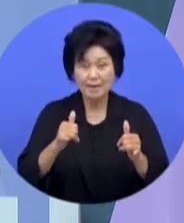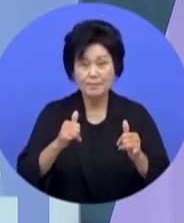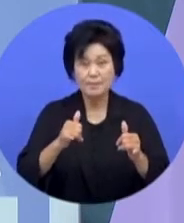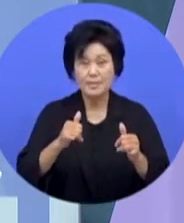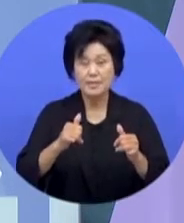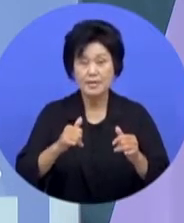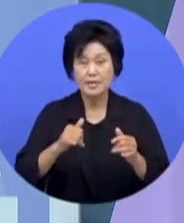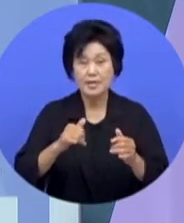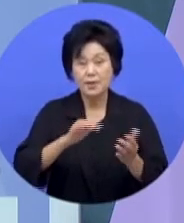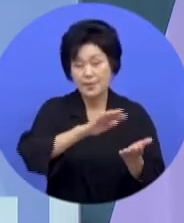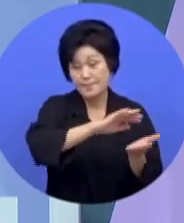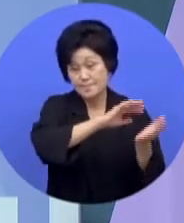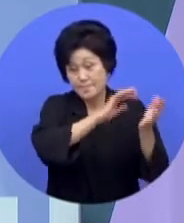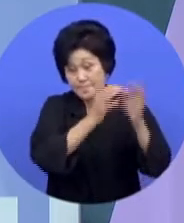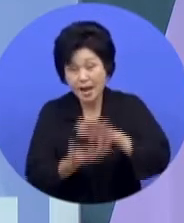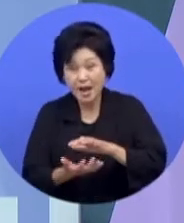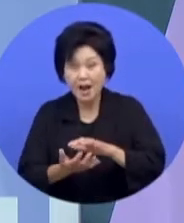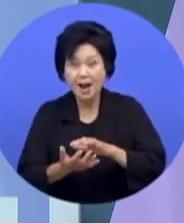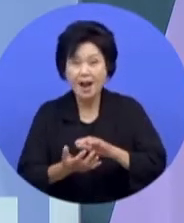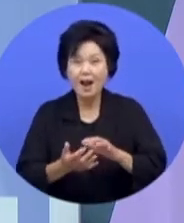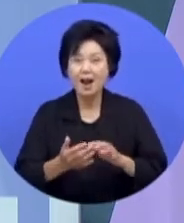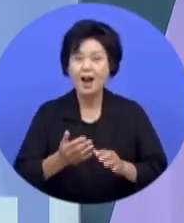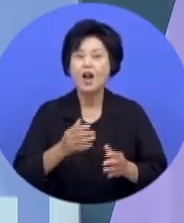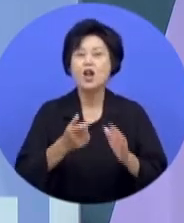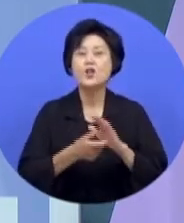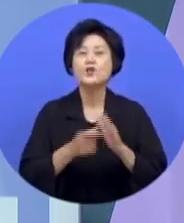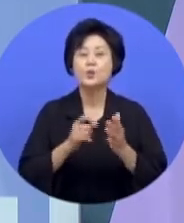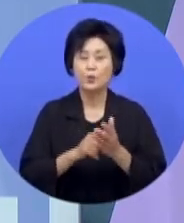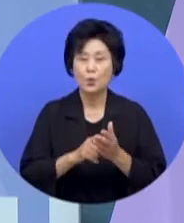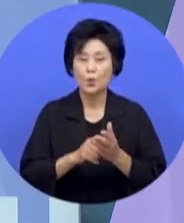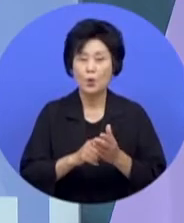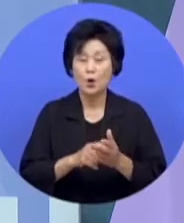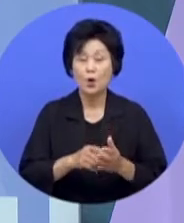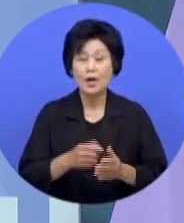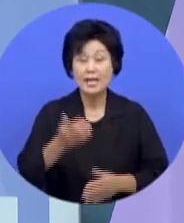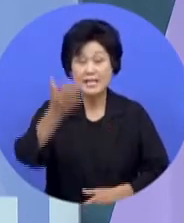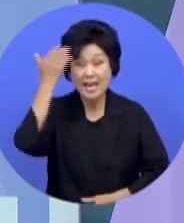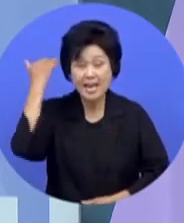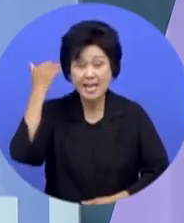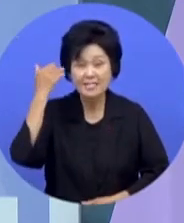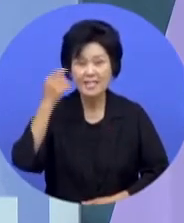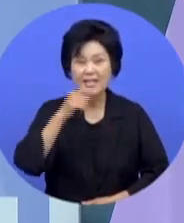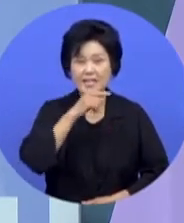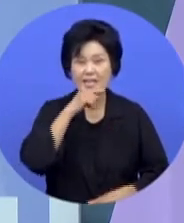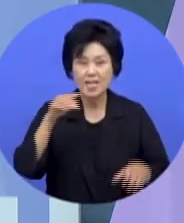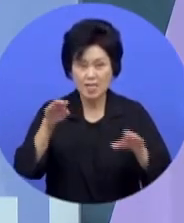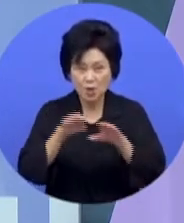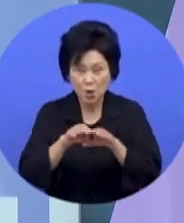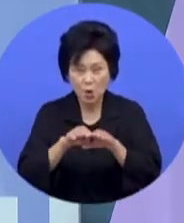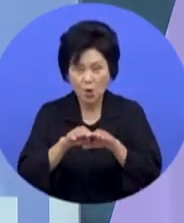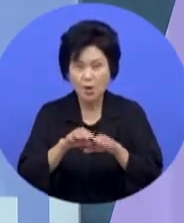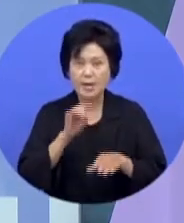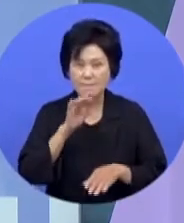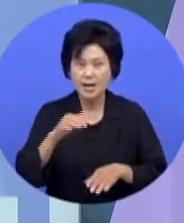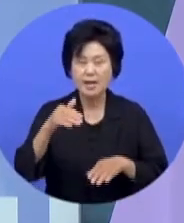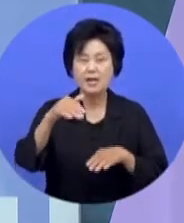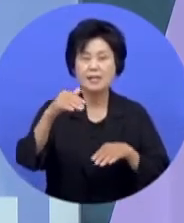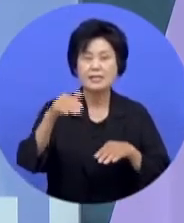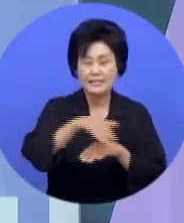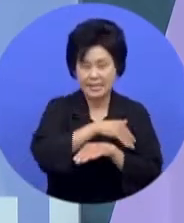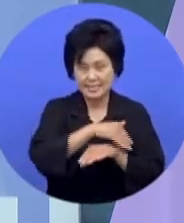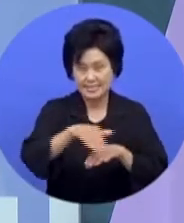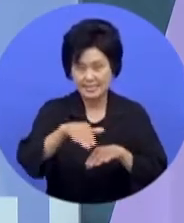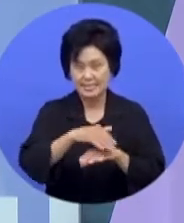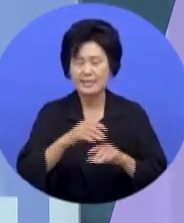과언이 아닐 정도로 정말 선데이 크리스천의 모습에서 이제 진정한 하나님의 자녀가 되는